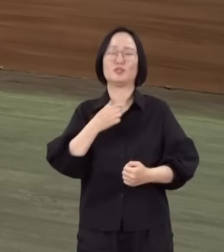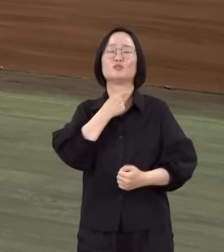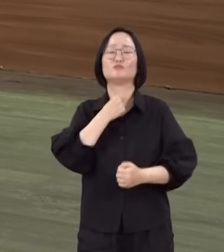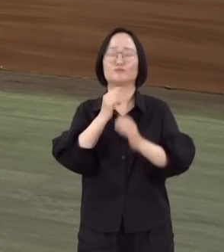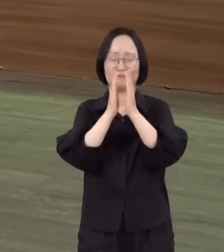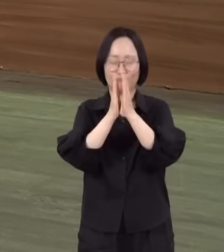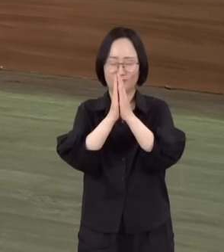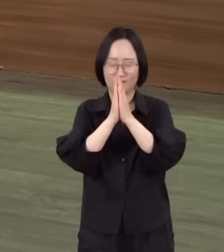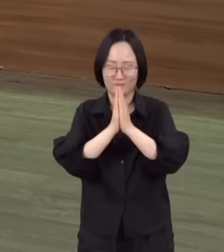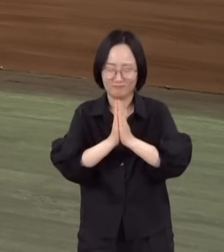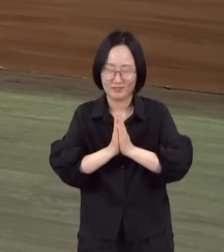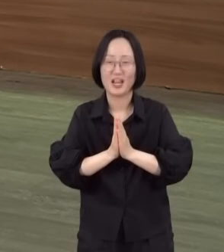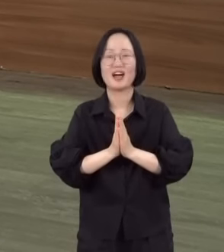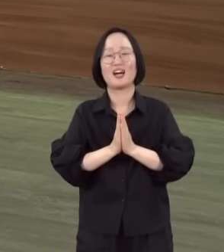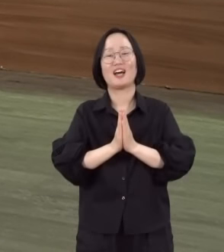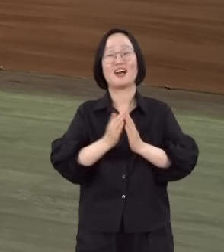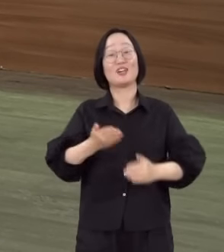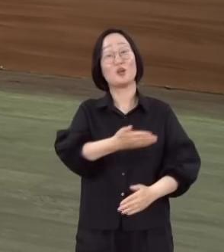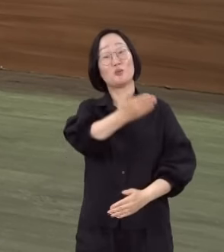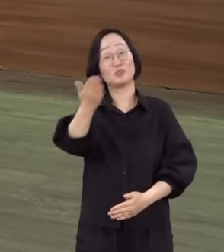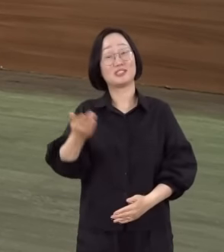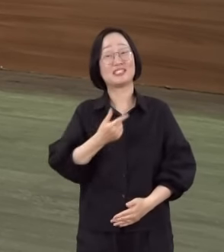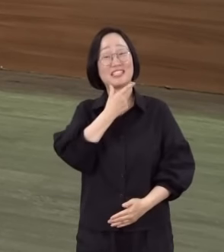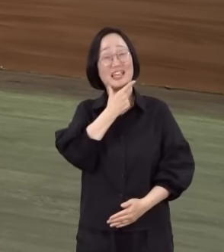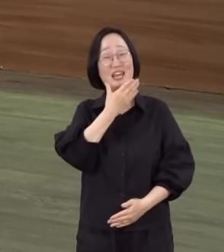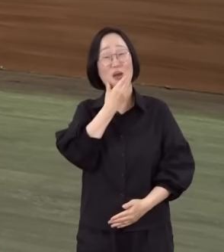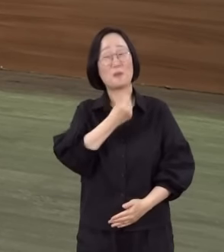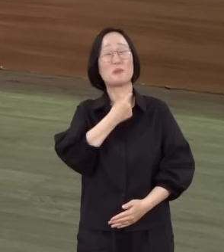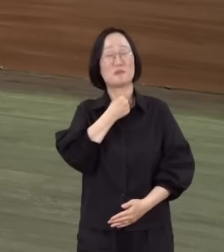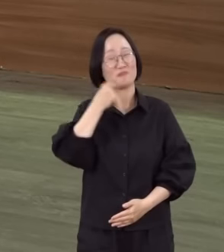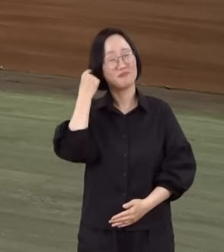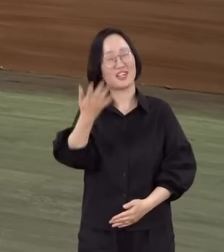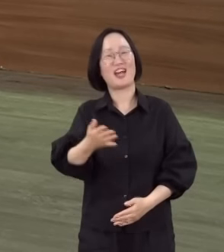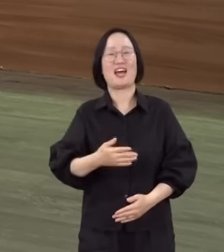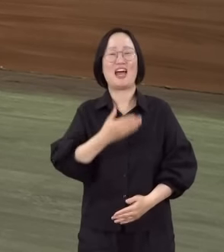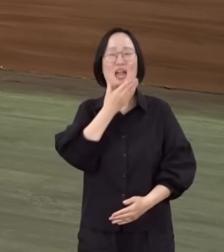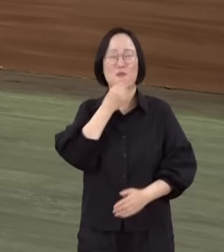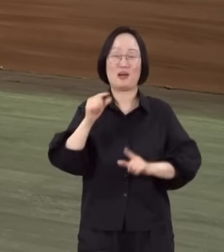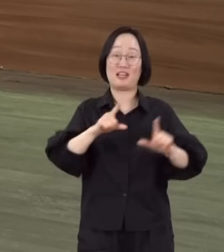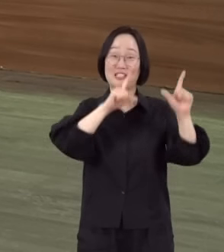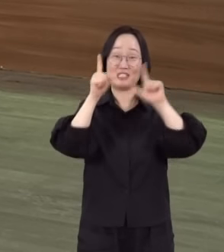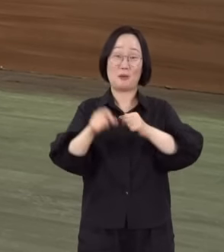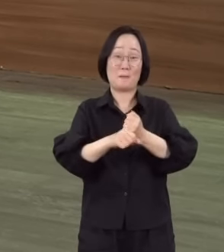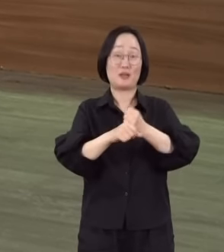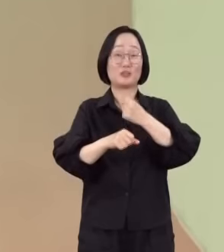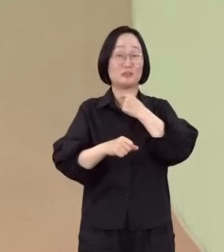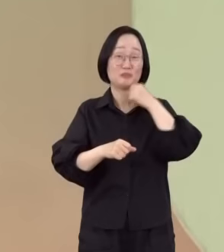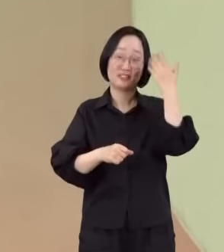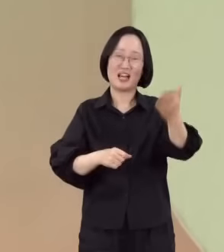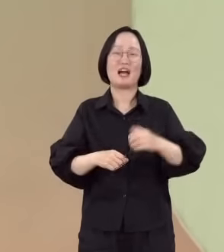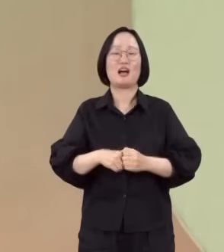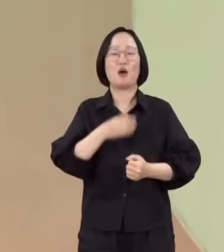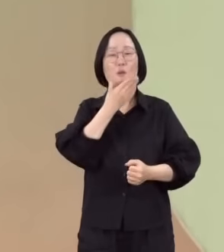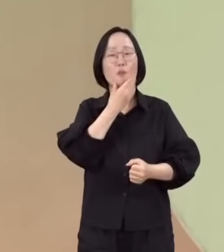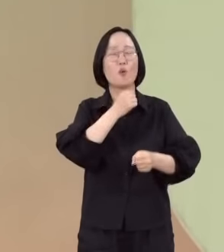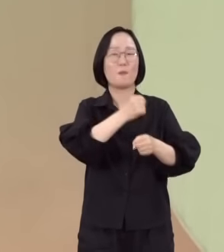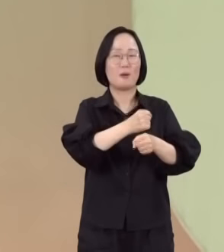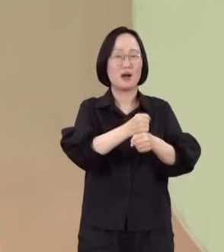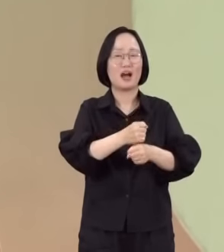여러분 행복해지고 싶습니까 행복한 삶을 창조하고 싶습니까 복을